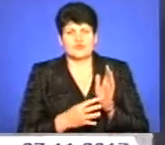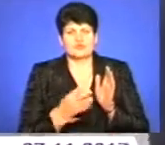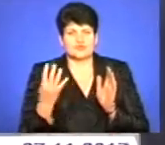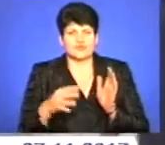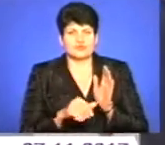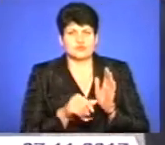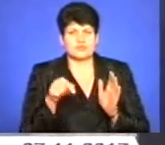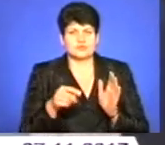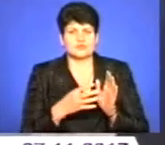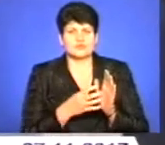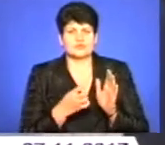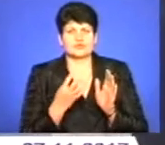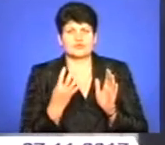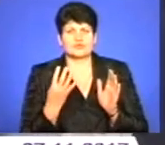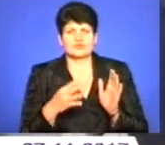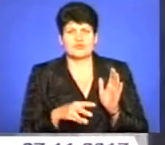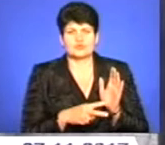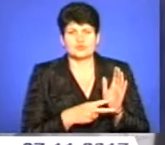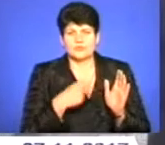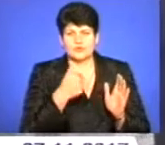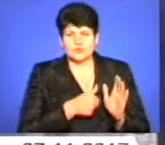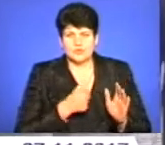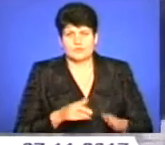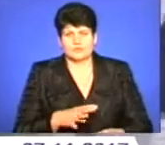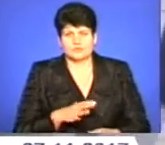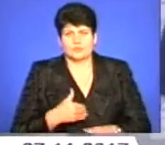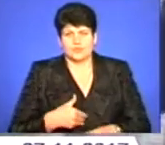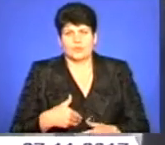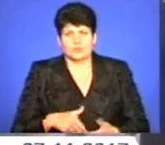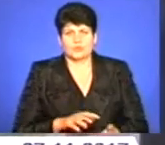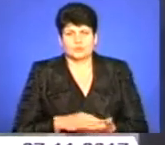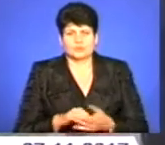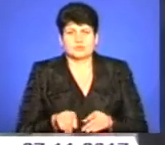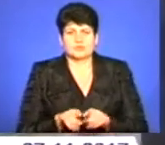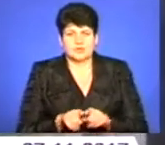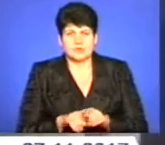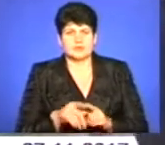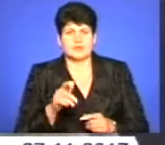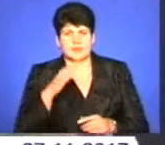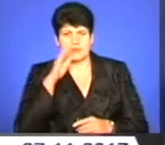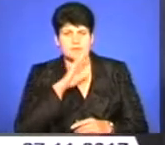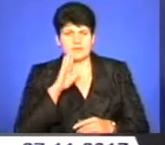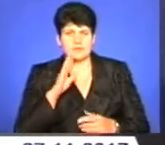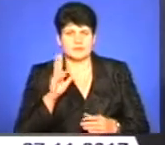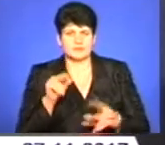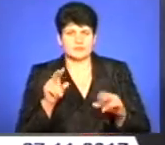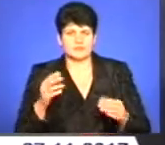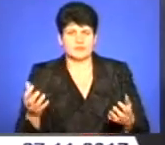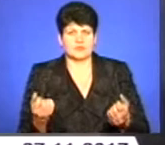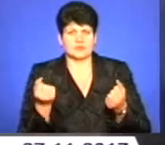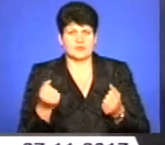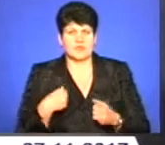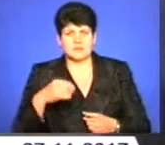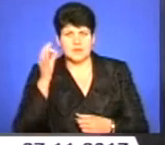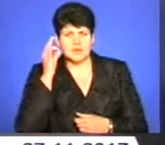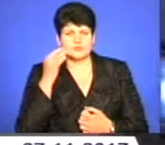1946-1947 років. Під час трагічних подій загинуло багато її родичів, але батькам пані Ніни пощастило врятуватись. Я пригадую те, що